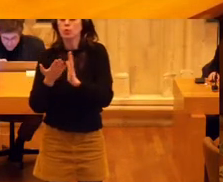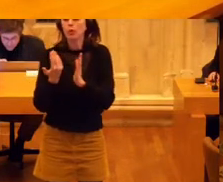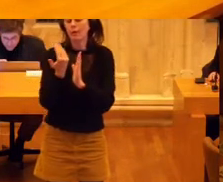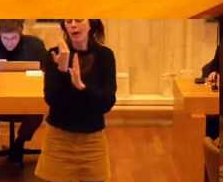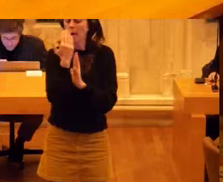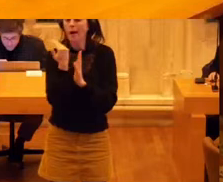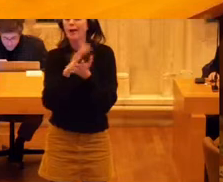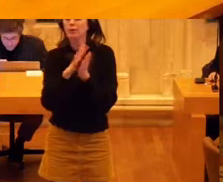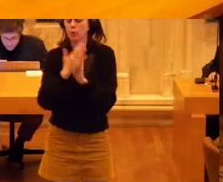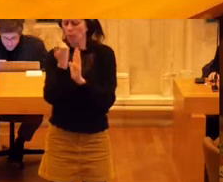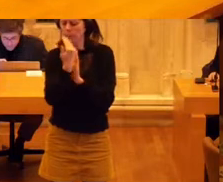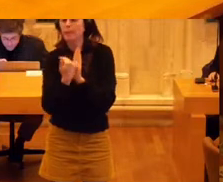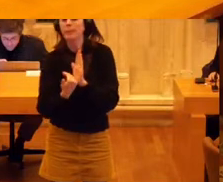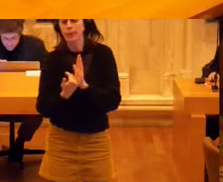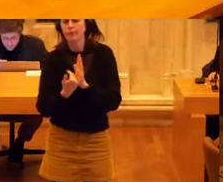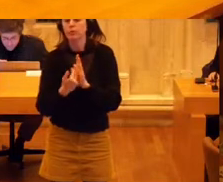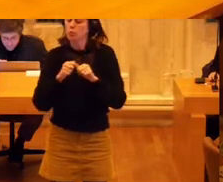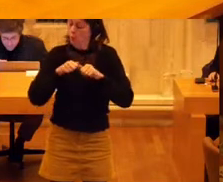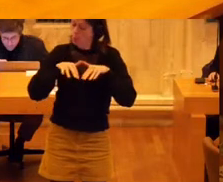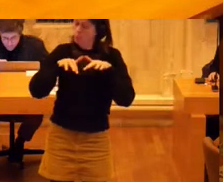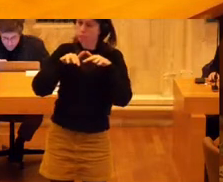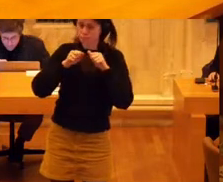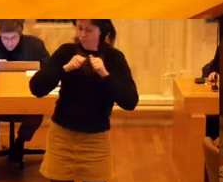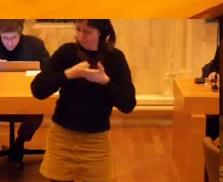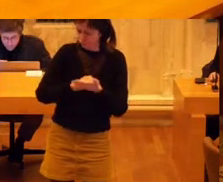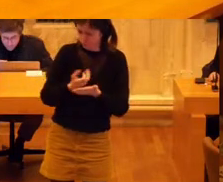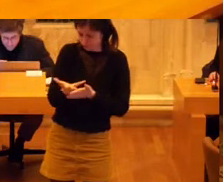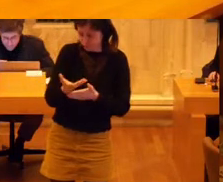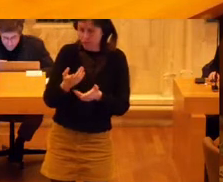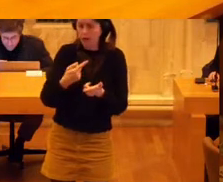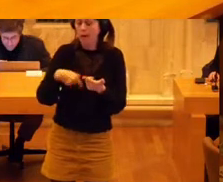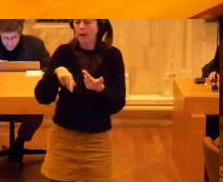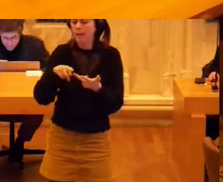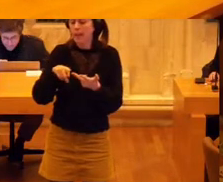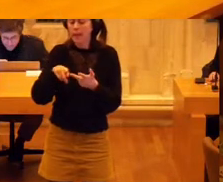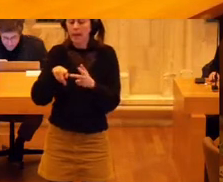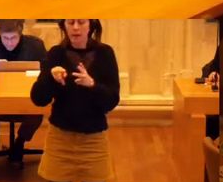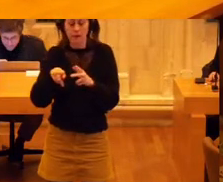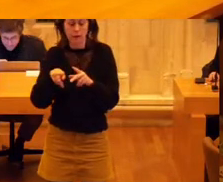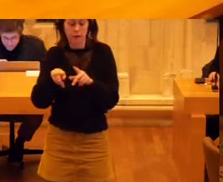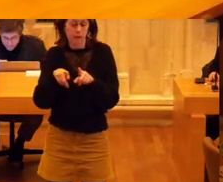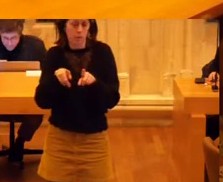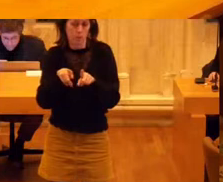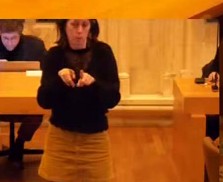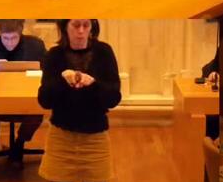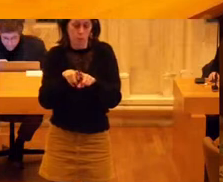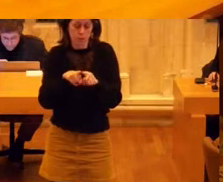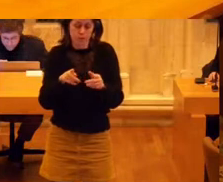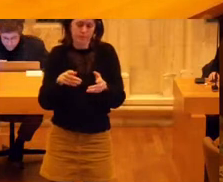Et en fait, on a quand même touché des associations au-delà du périmètre